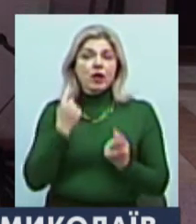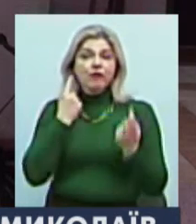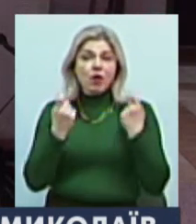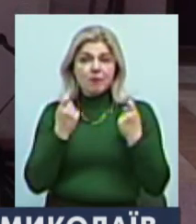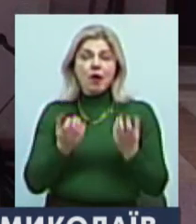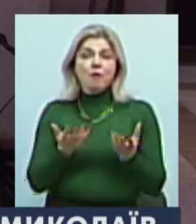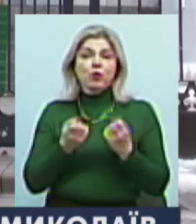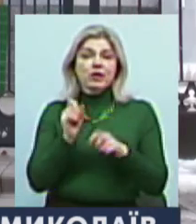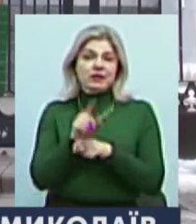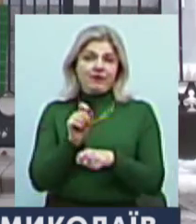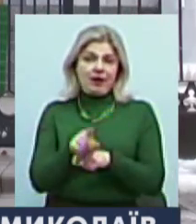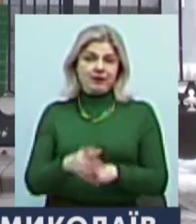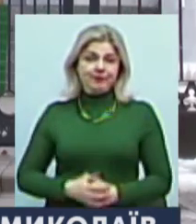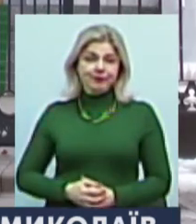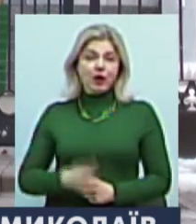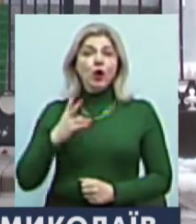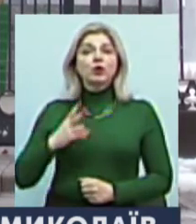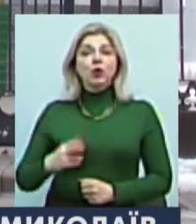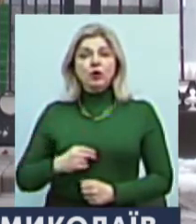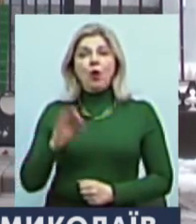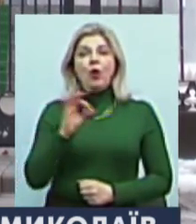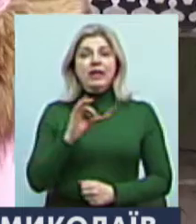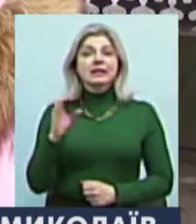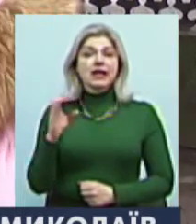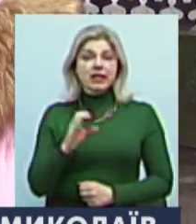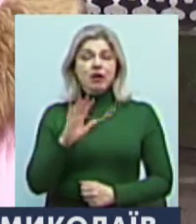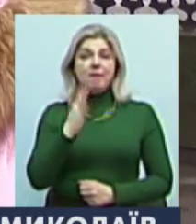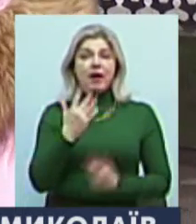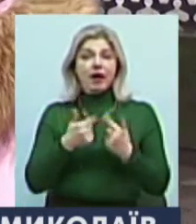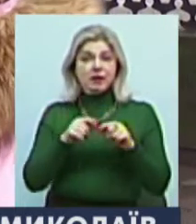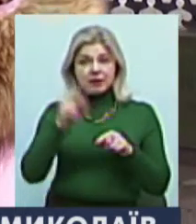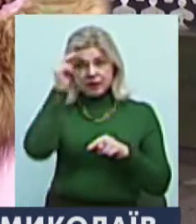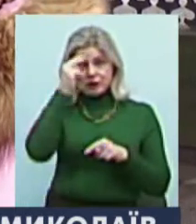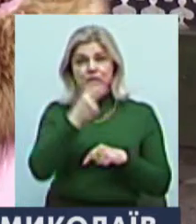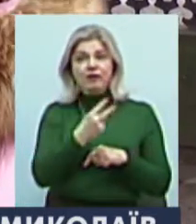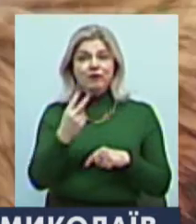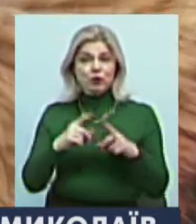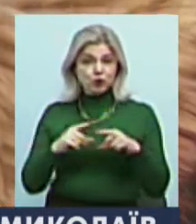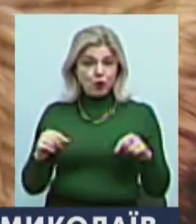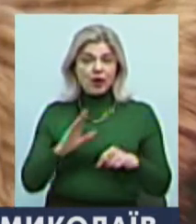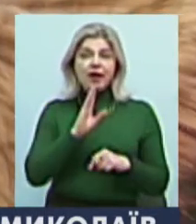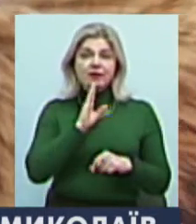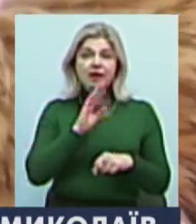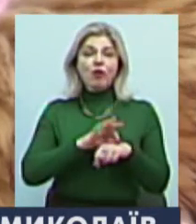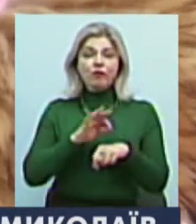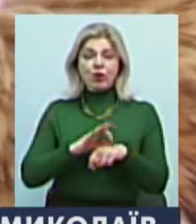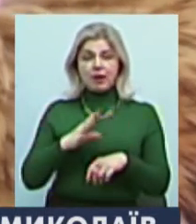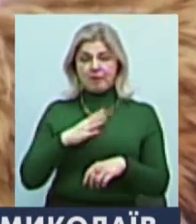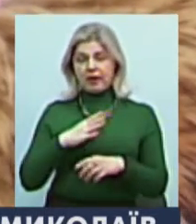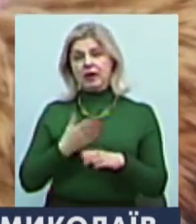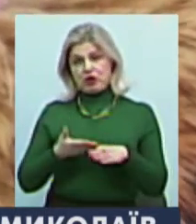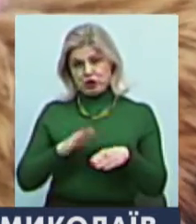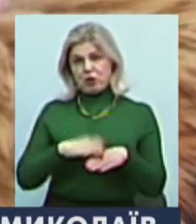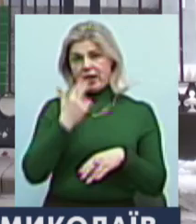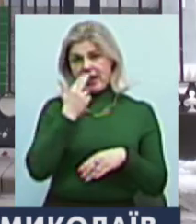отримання завдання. Донька Олени Селезньової, п'ятикласниця Екатерина, навчається у 22-й школі. Дівчинка перехворіла гостру респіраторну